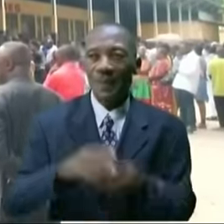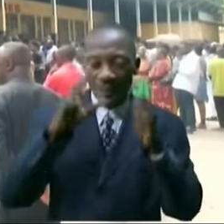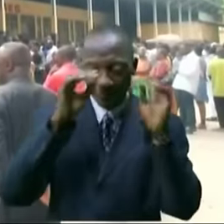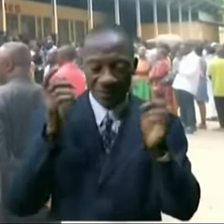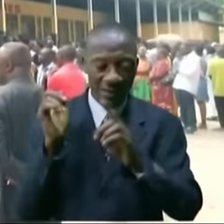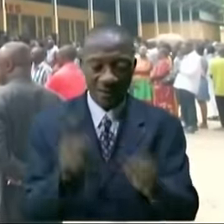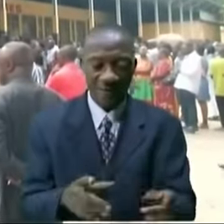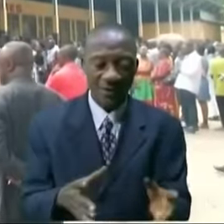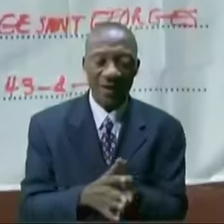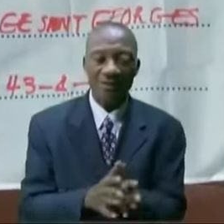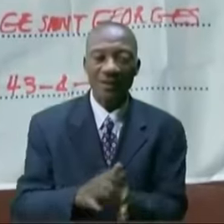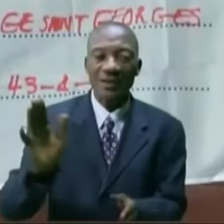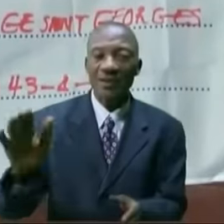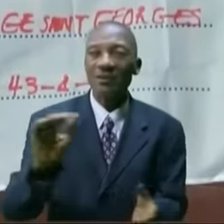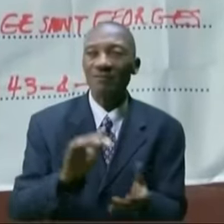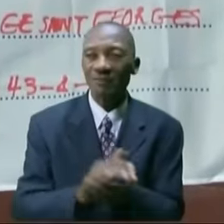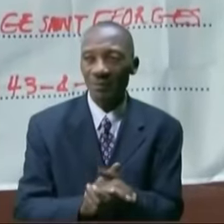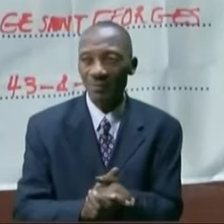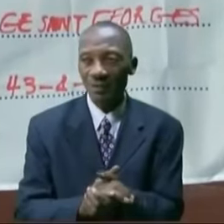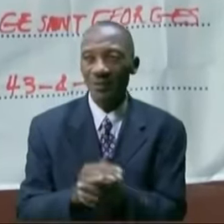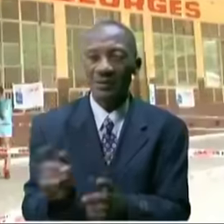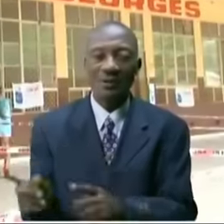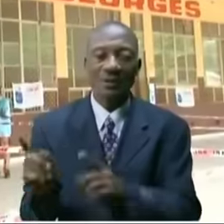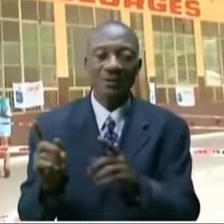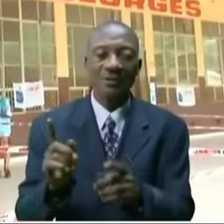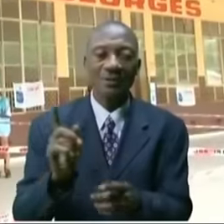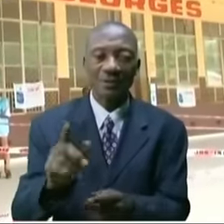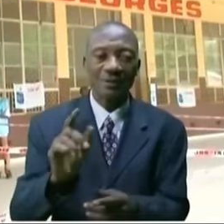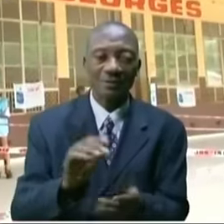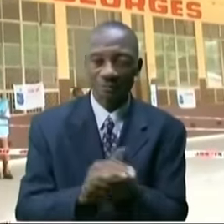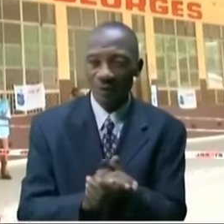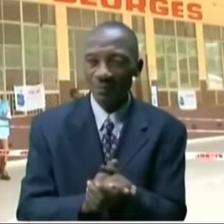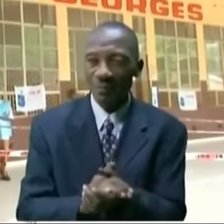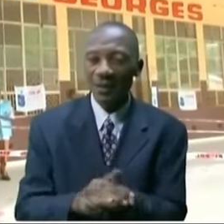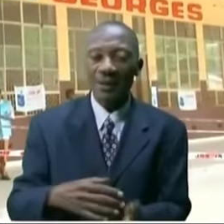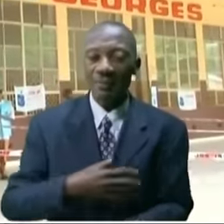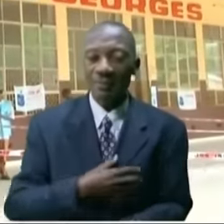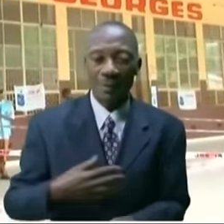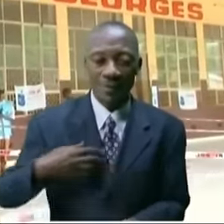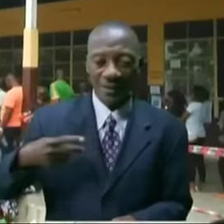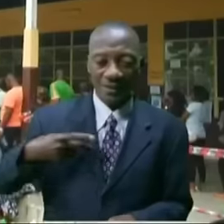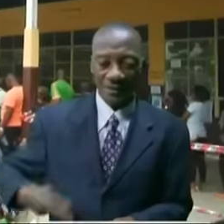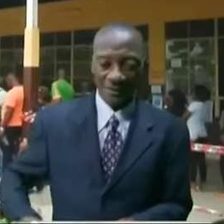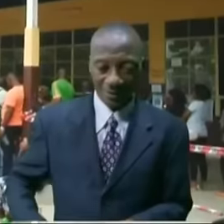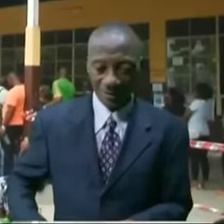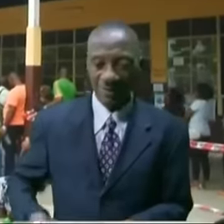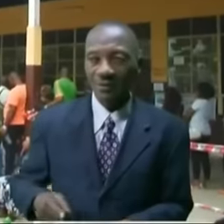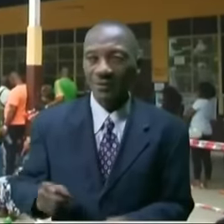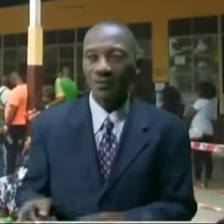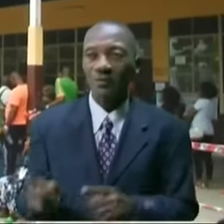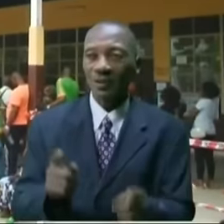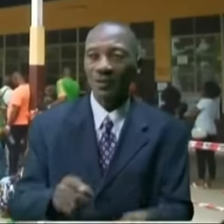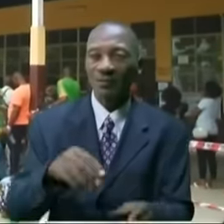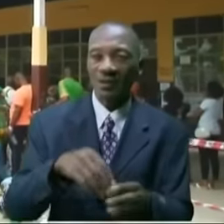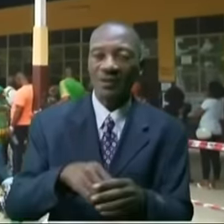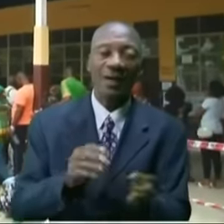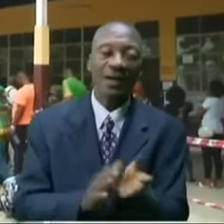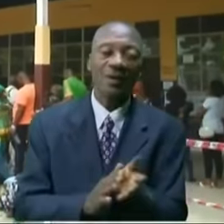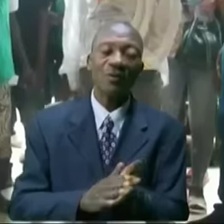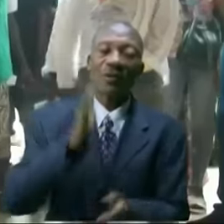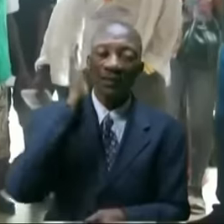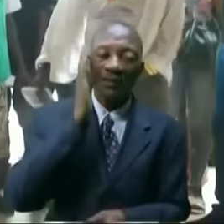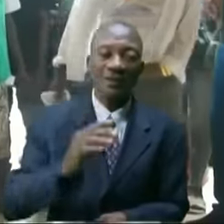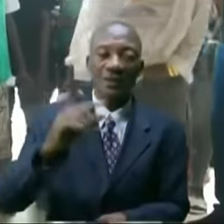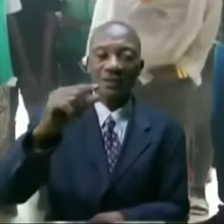Comme un peu partout au pays, ce centre de vote installé à l'école Saint-Georges de Kitambo a été assiégé dès les premières heures de la